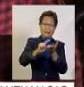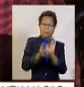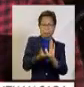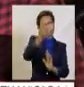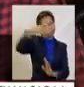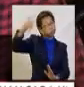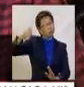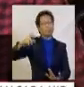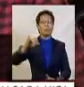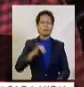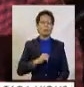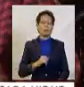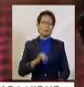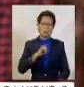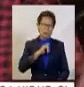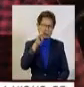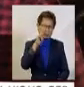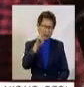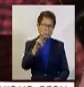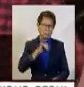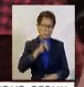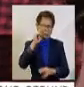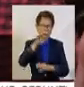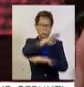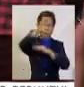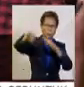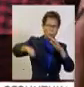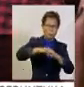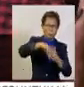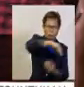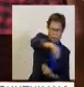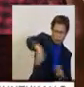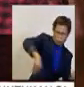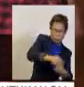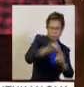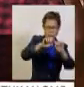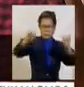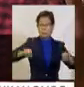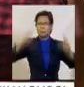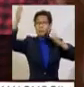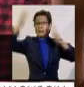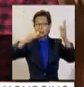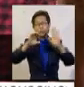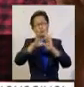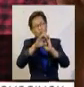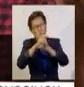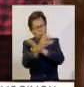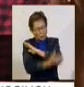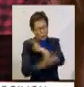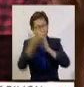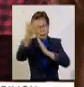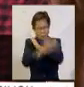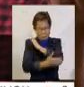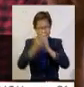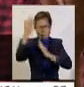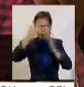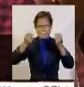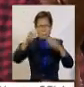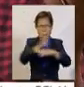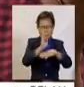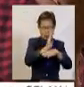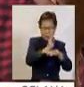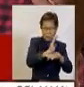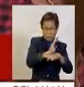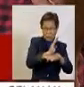Walau bagaimanapun, saya melihat keseluruhan ekosistem negara, contohnya negara ini kebanyakan daripada